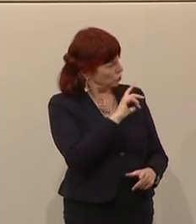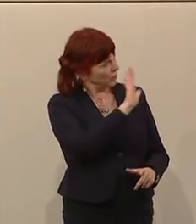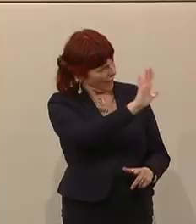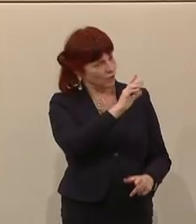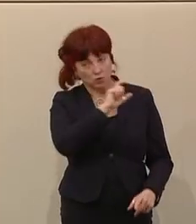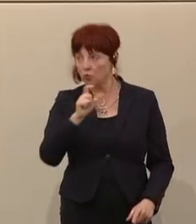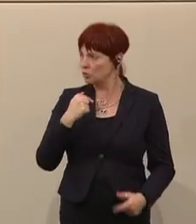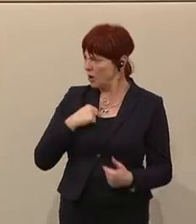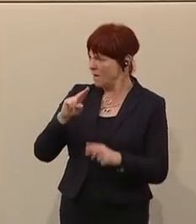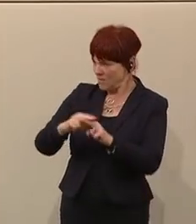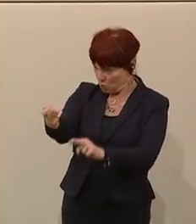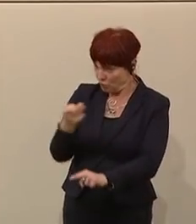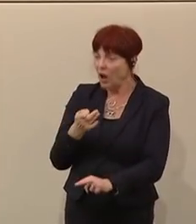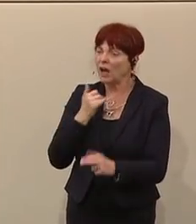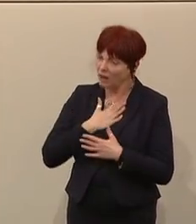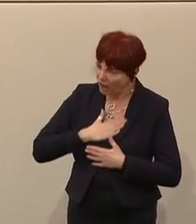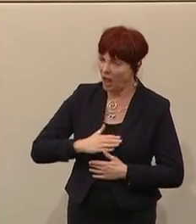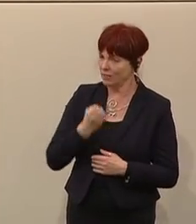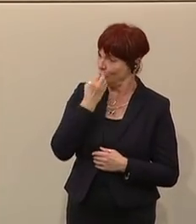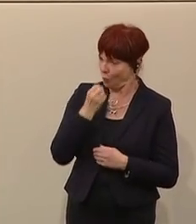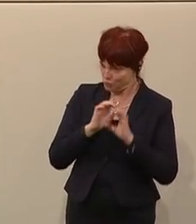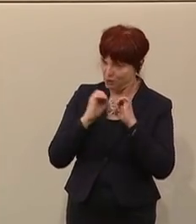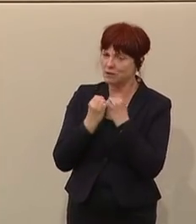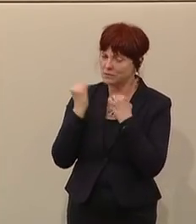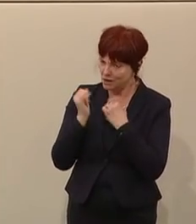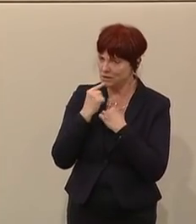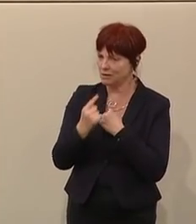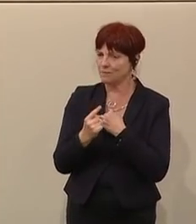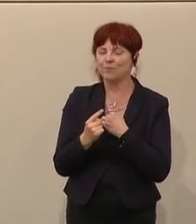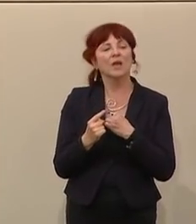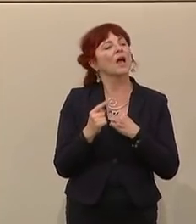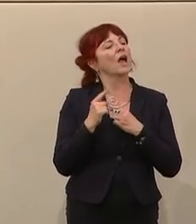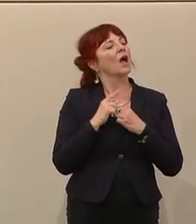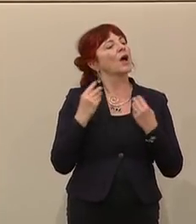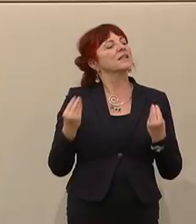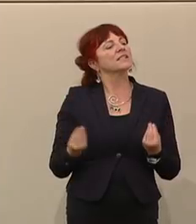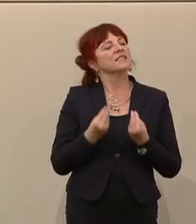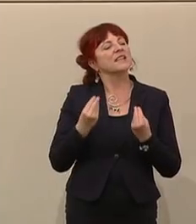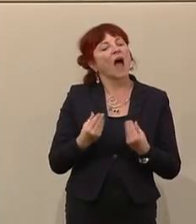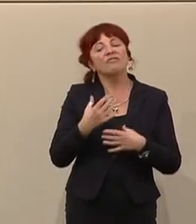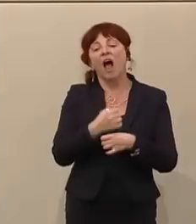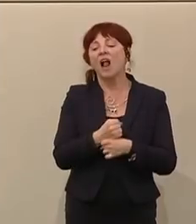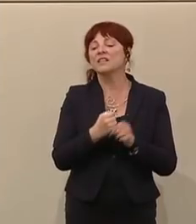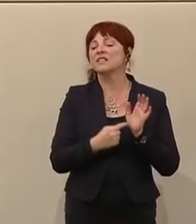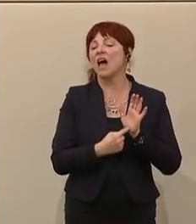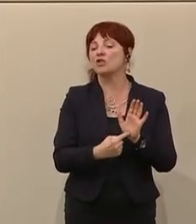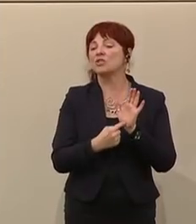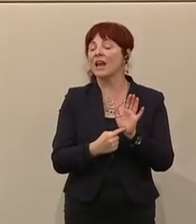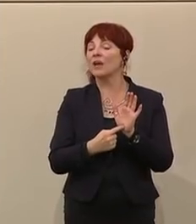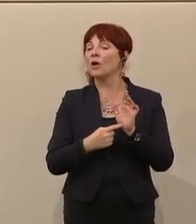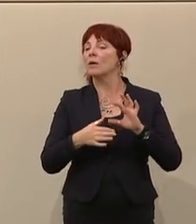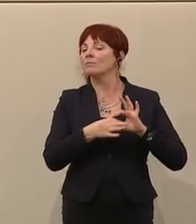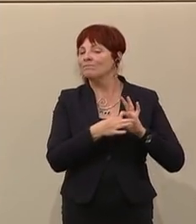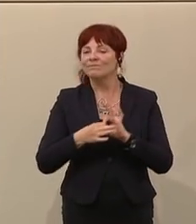Ja. Der zweite Grund, warum wir diese Sachverhaltsdarstellung gemacht haben, hat zu tun mit der Suspendierung des Peter